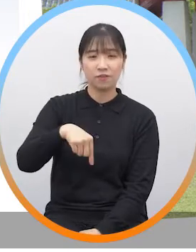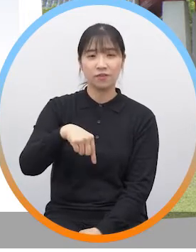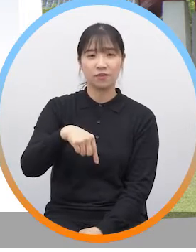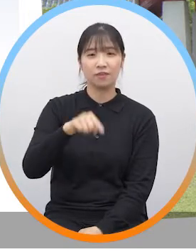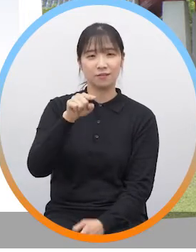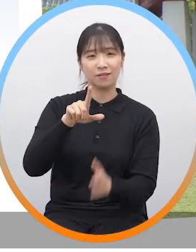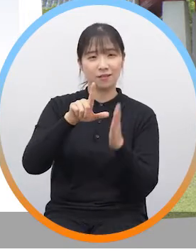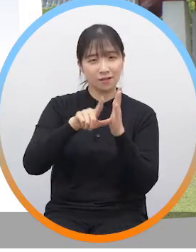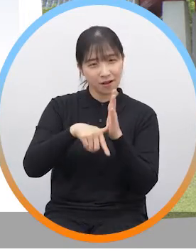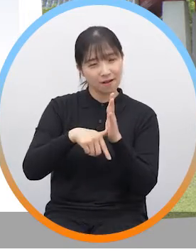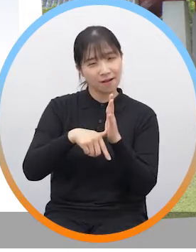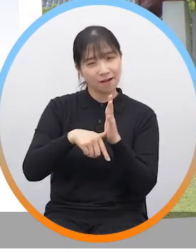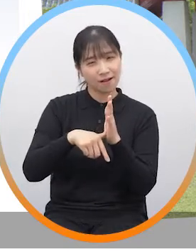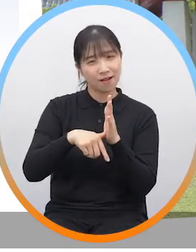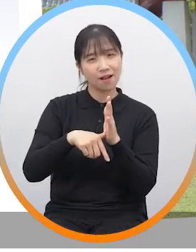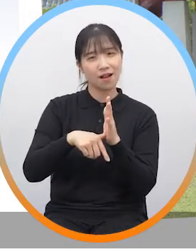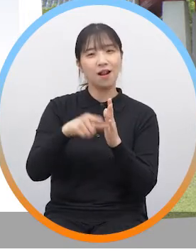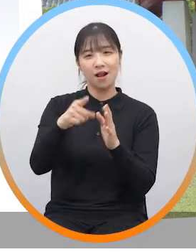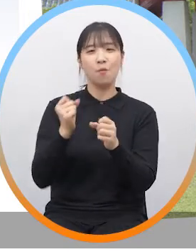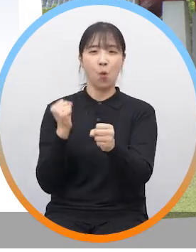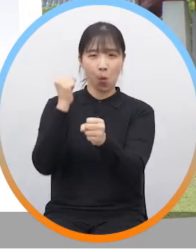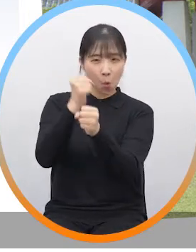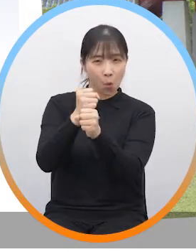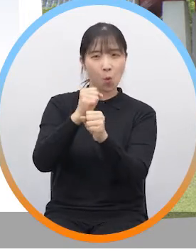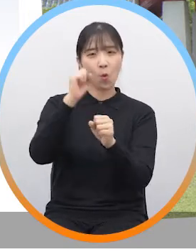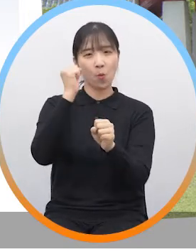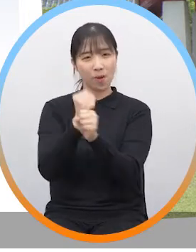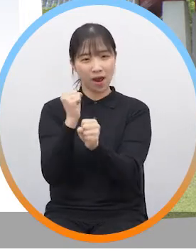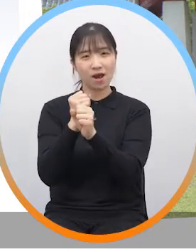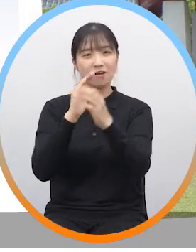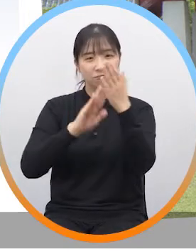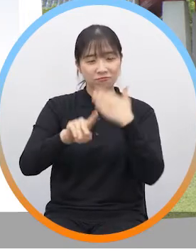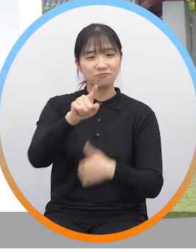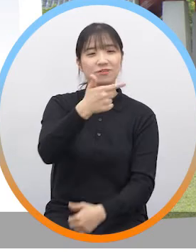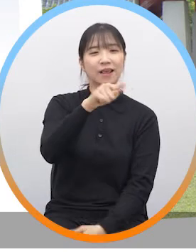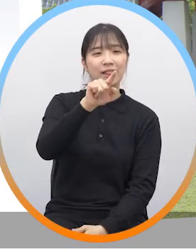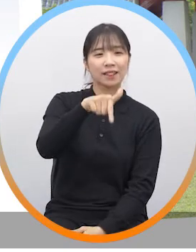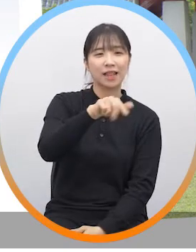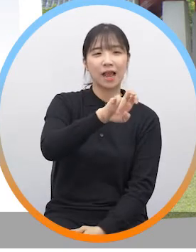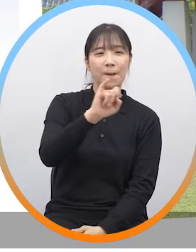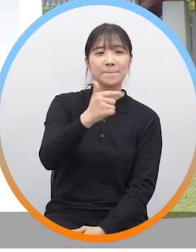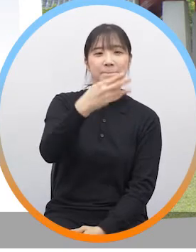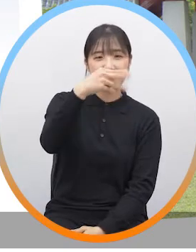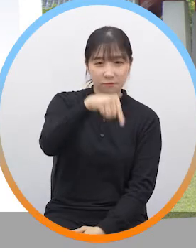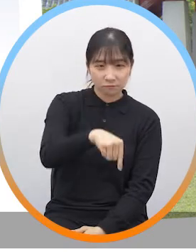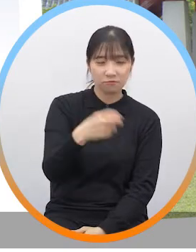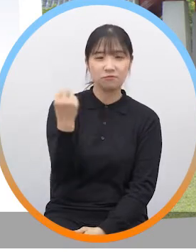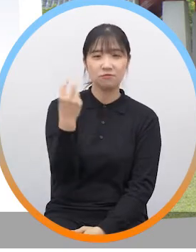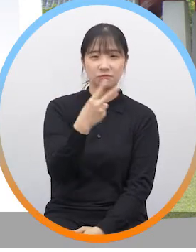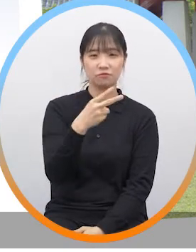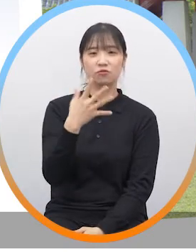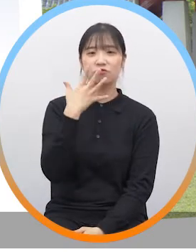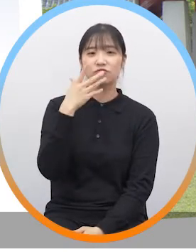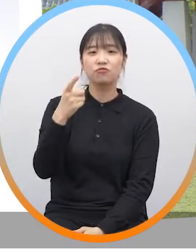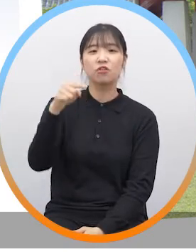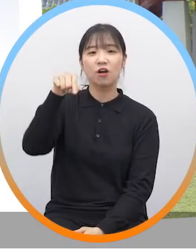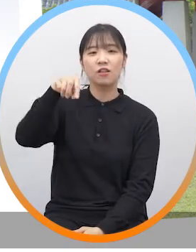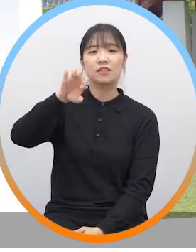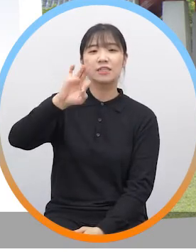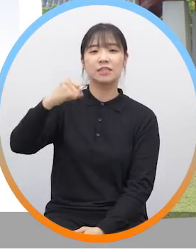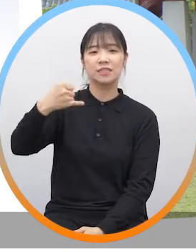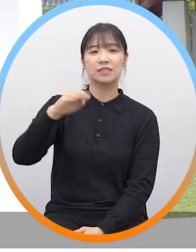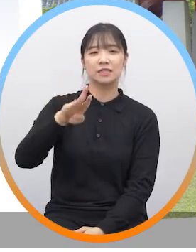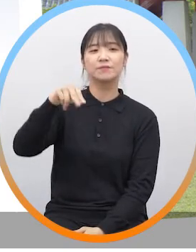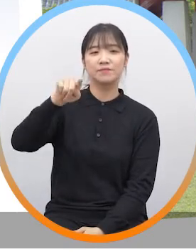당시에 물론 이제 복속이 된 이후에 이 낭민루와 우리의 그 순천